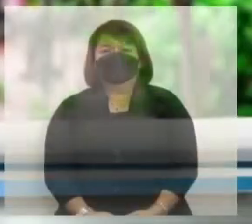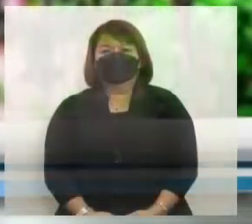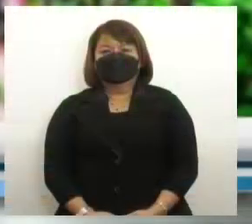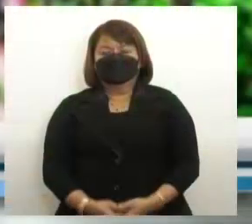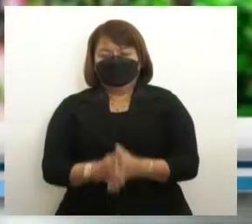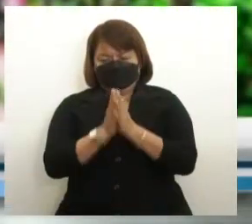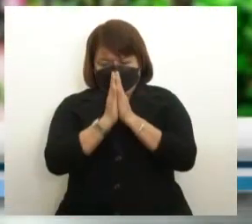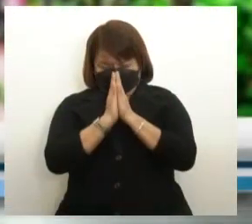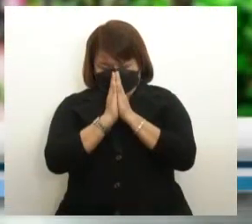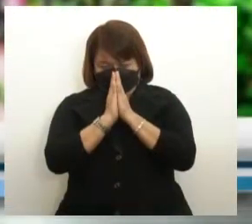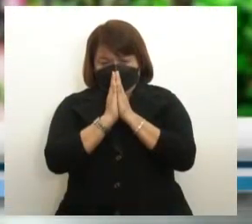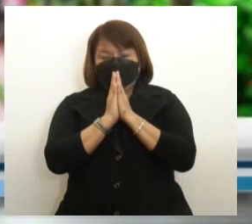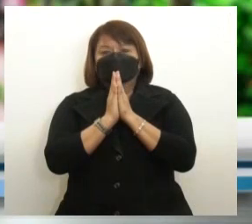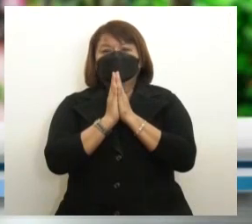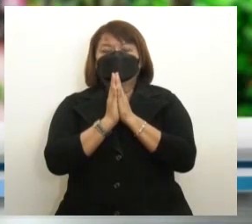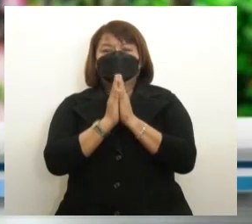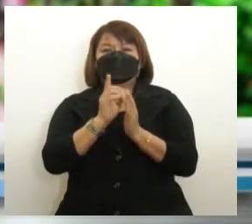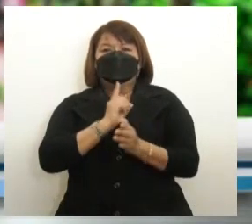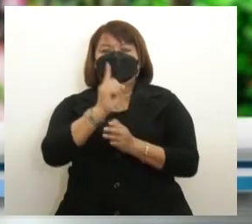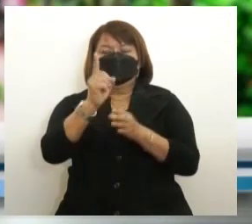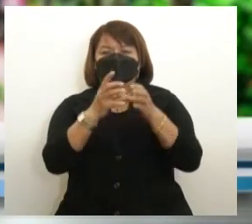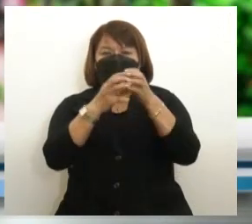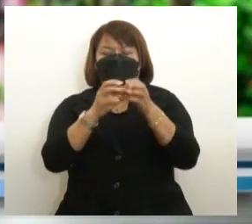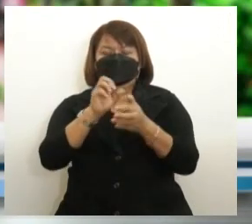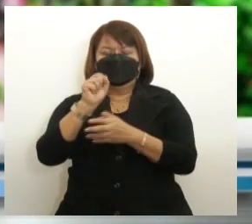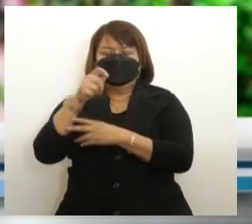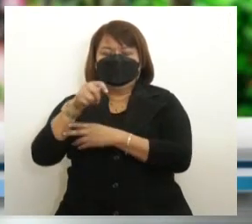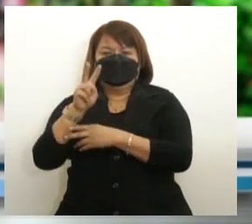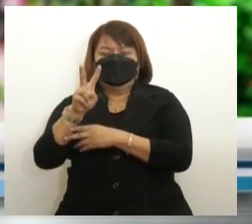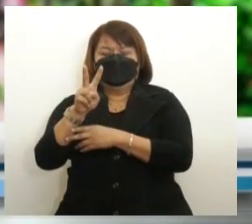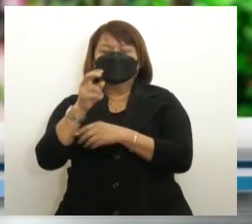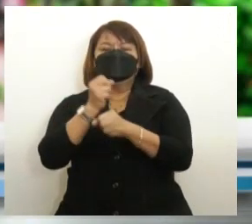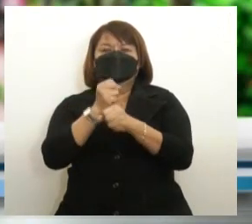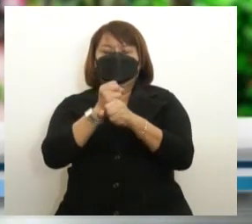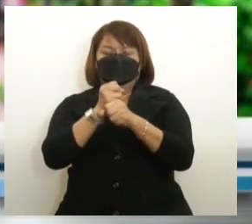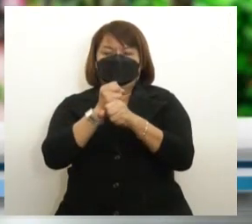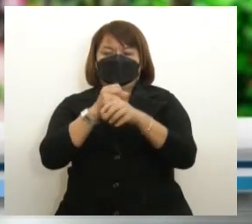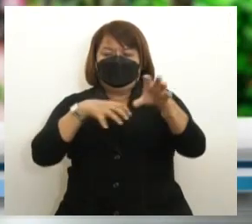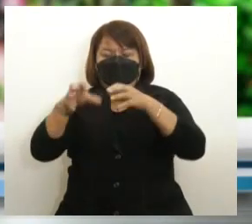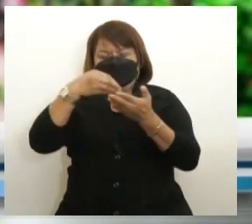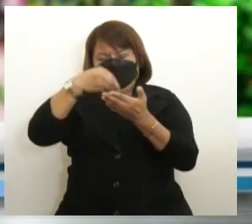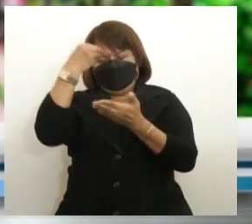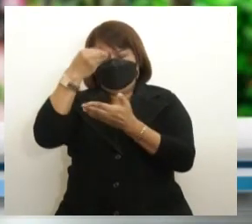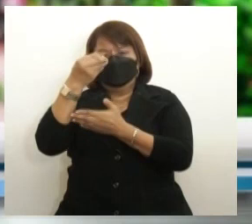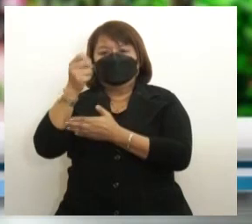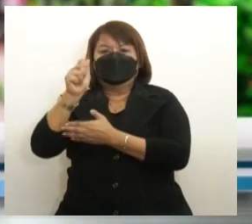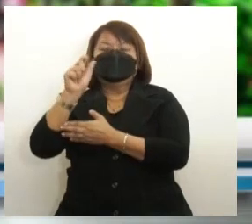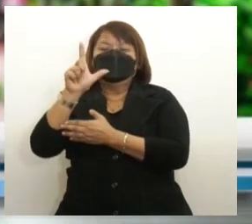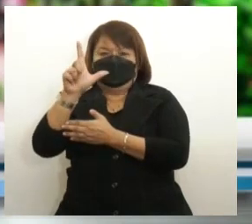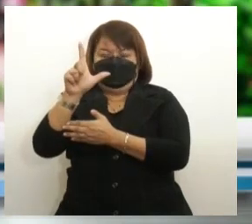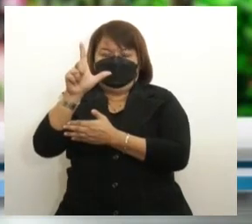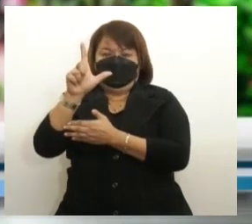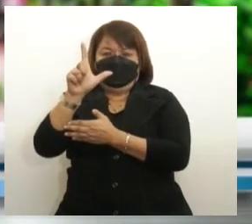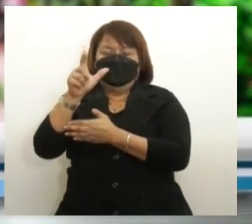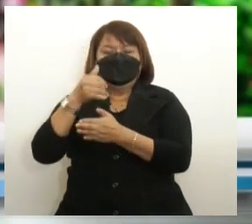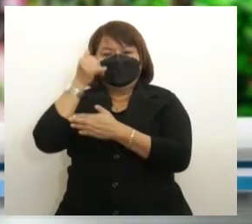สวัสดีค่ะวันทีมสวทนะคะได้ดำเนินงานขับเคลื่อนการจัดการเรียนรู้เชิงรุกหรือ active learning ล